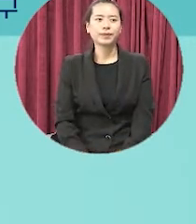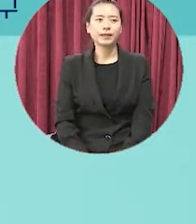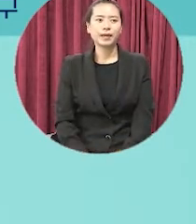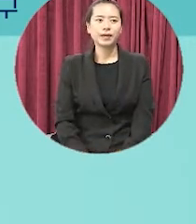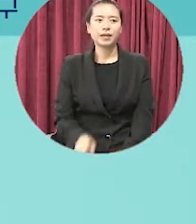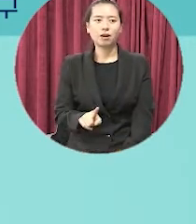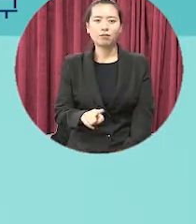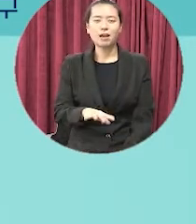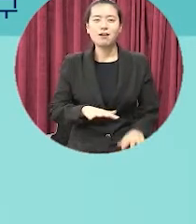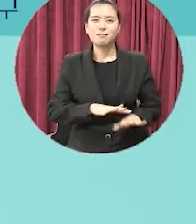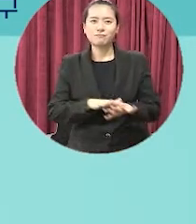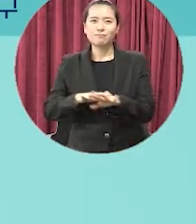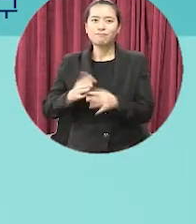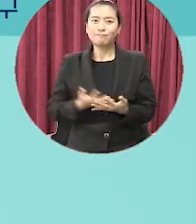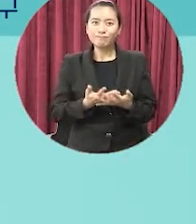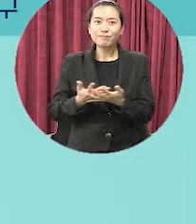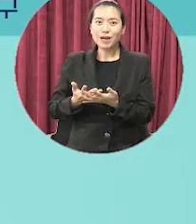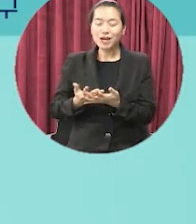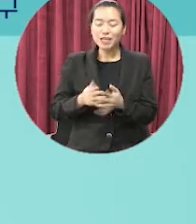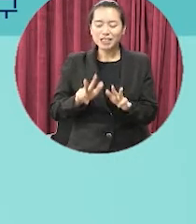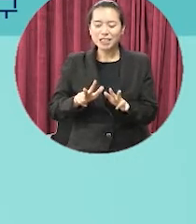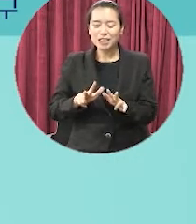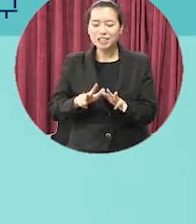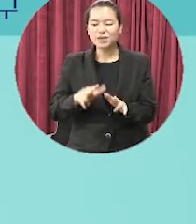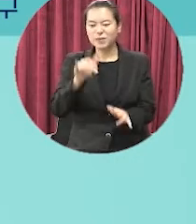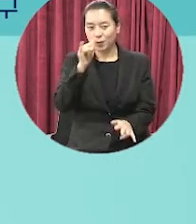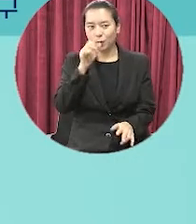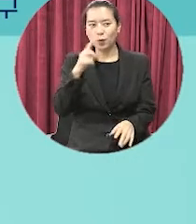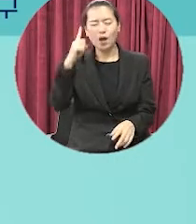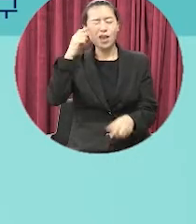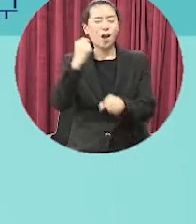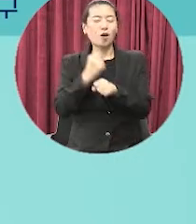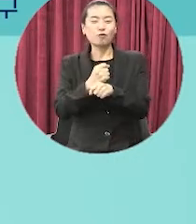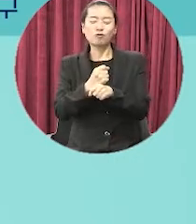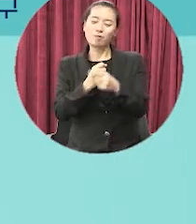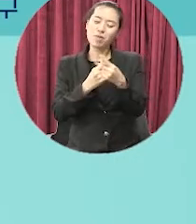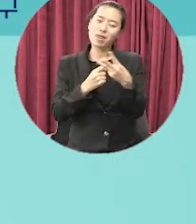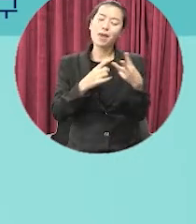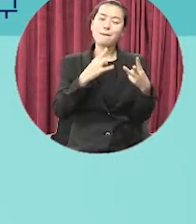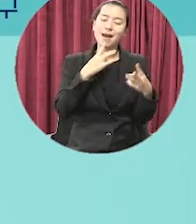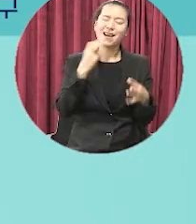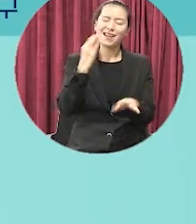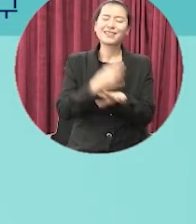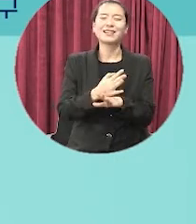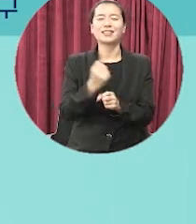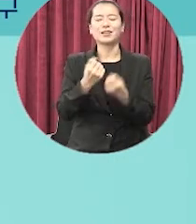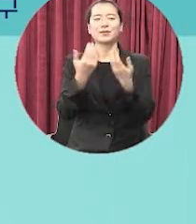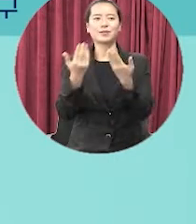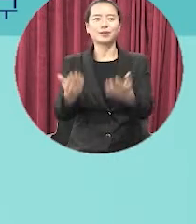망이 현재 깔려 있구요 했던 여러 가지 요소들 중에 뭐 몇 가지만 간략하게 말씀드리겠습니다